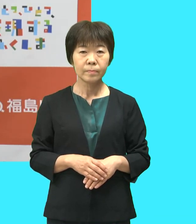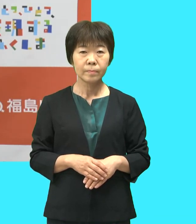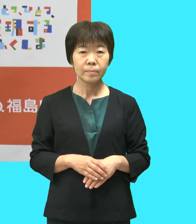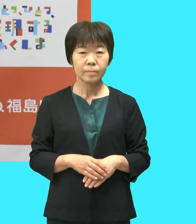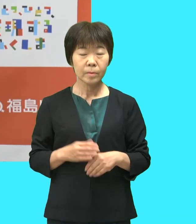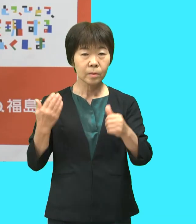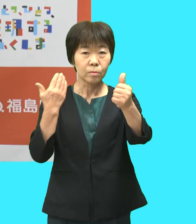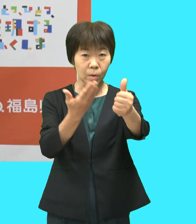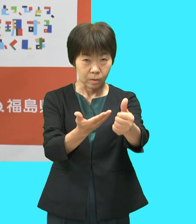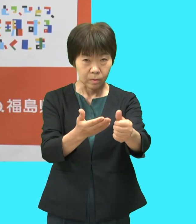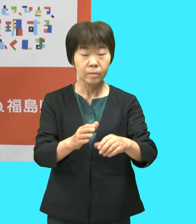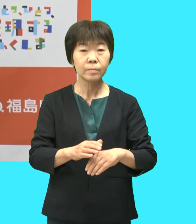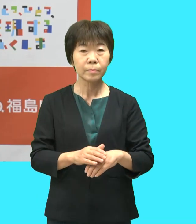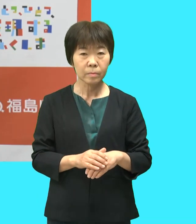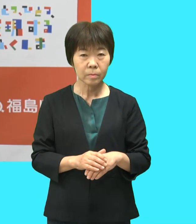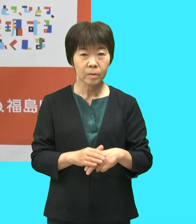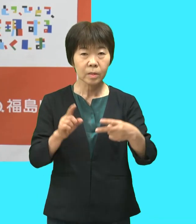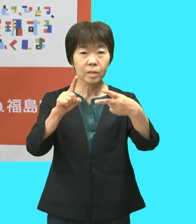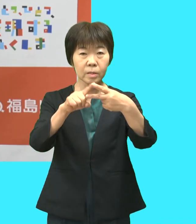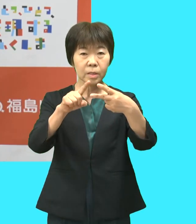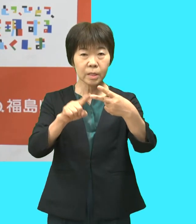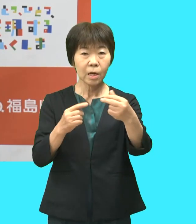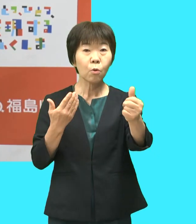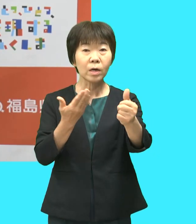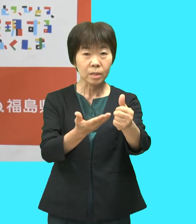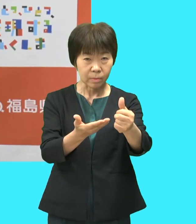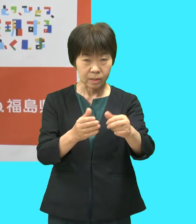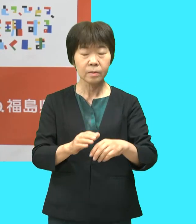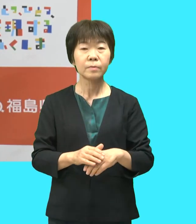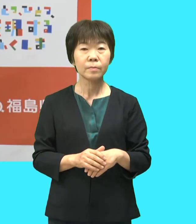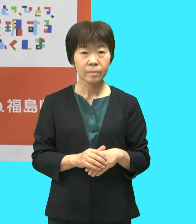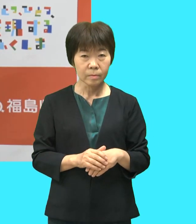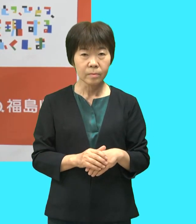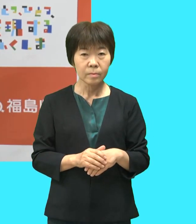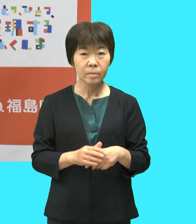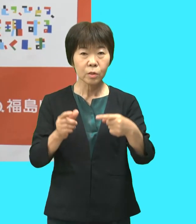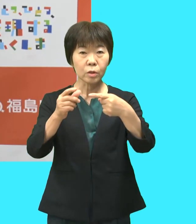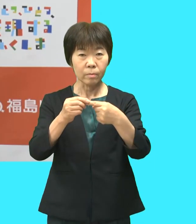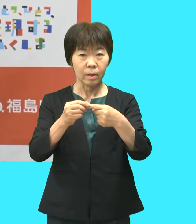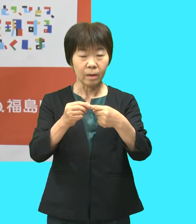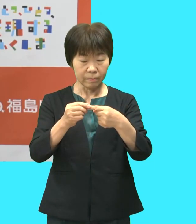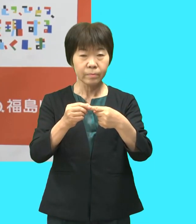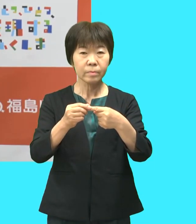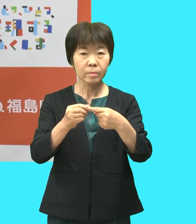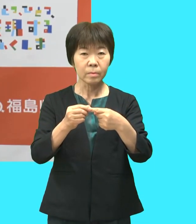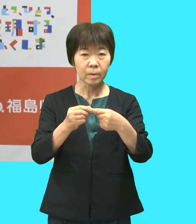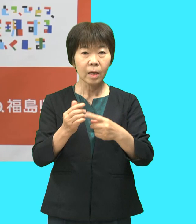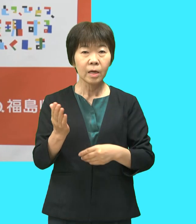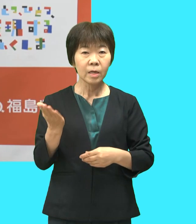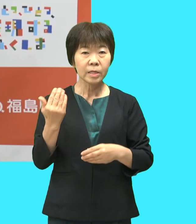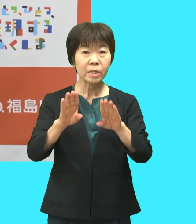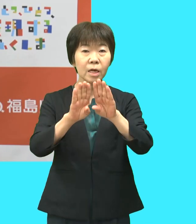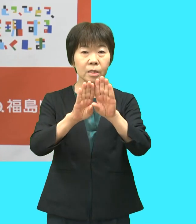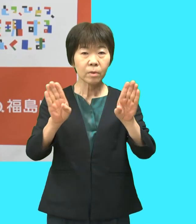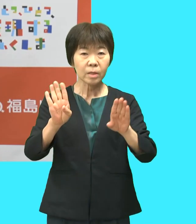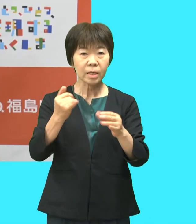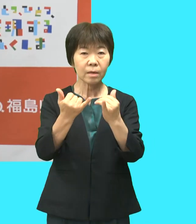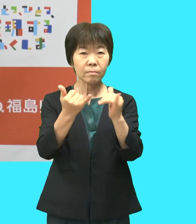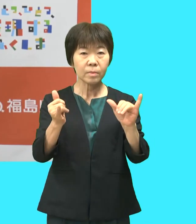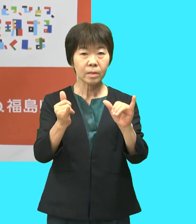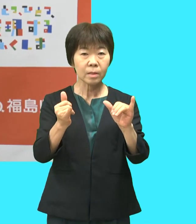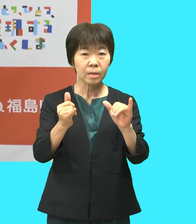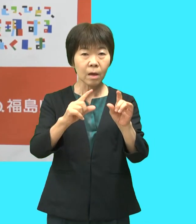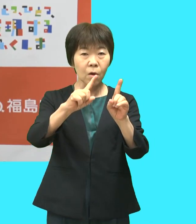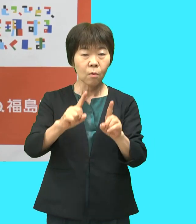福島民放社の近藤です。はい、2点お伺いします、はい、よろしくお願いします。1点目、県民割についてです、はい、先日始まった県民割プラス